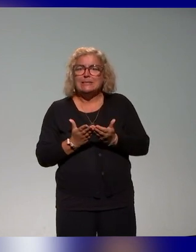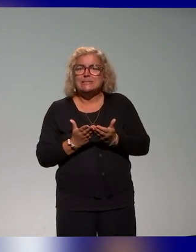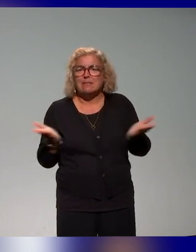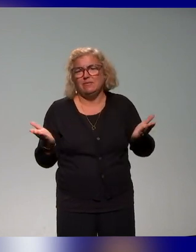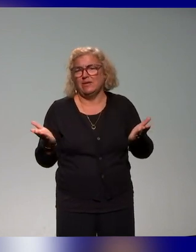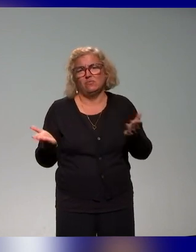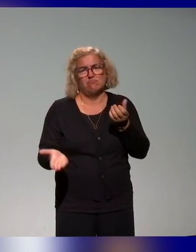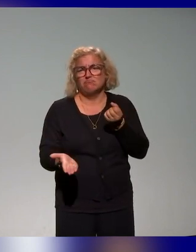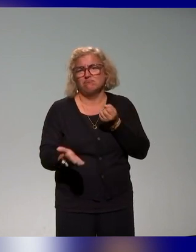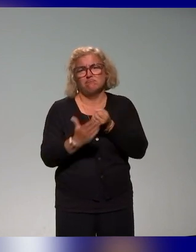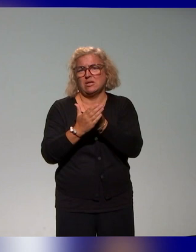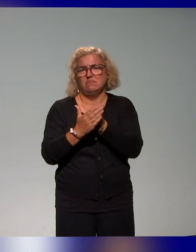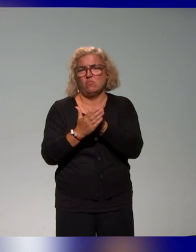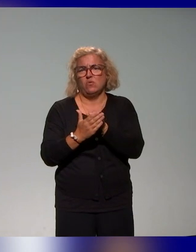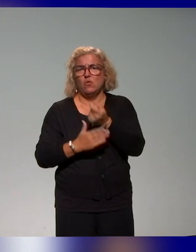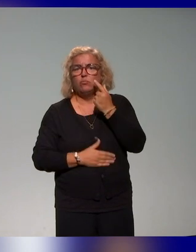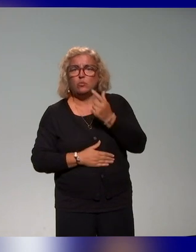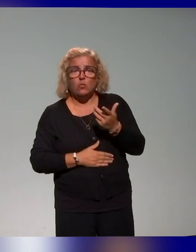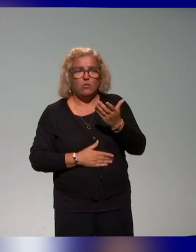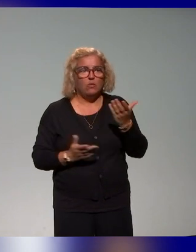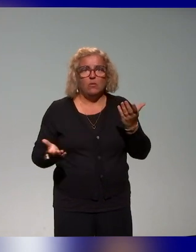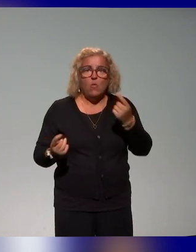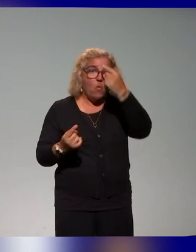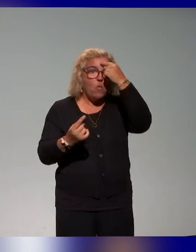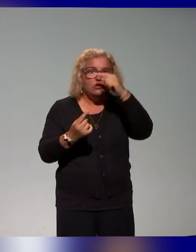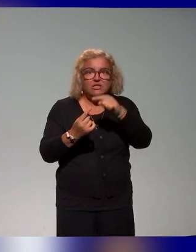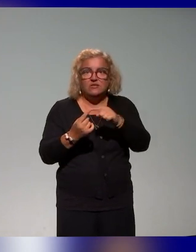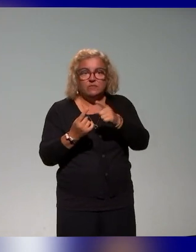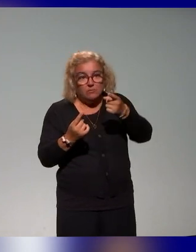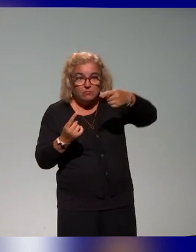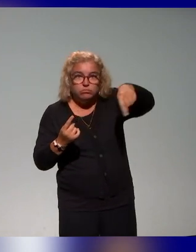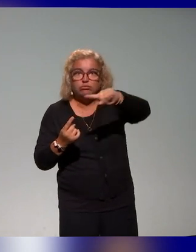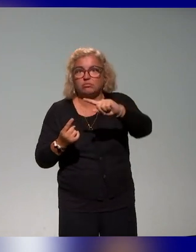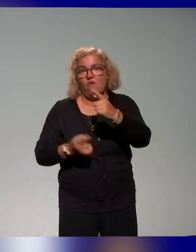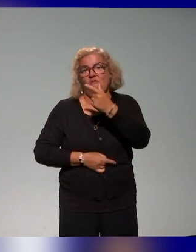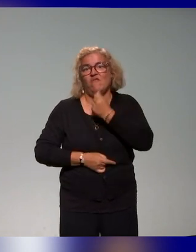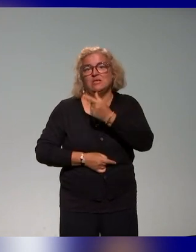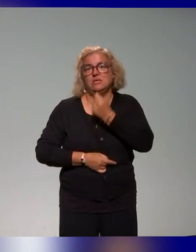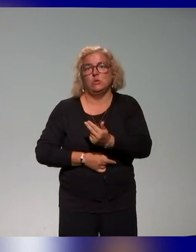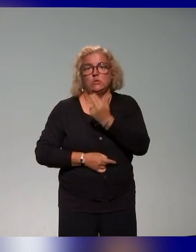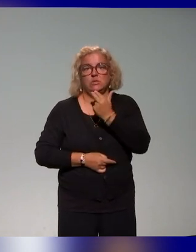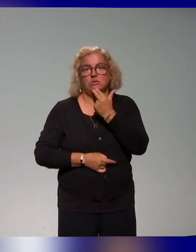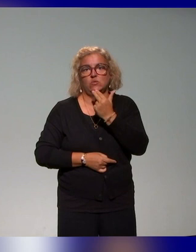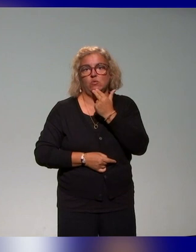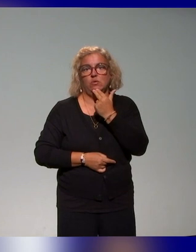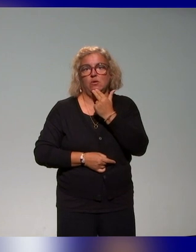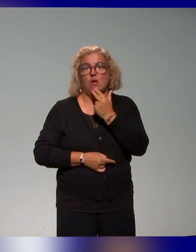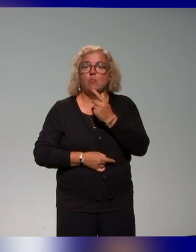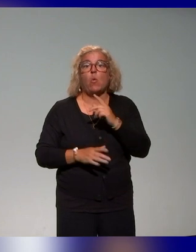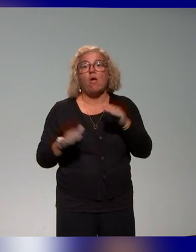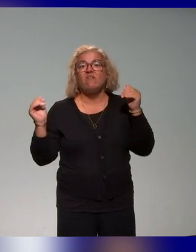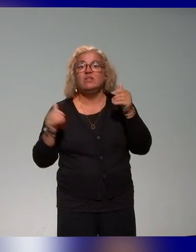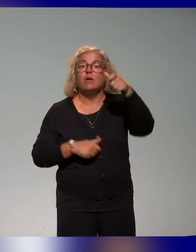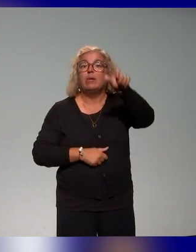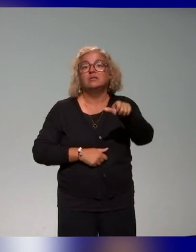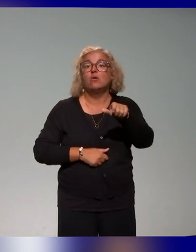maximum pour qu'il soit davantage facile à prendre en main, pour ne pas perdre les utilisateurs, qu'ils soient